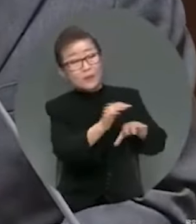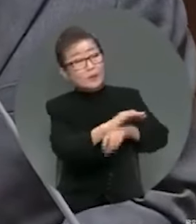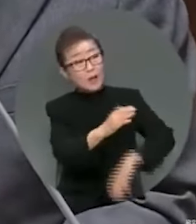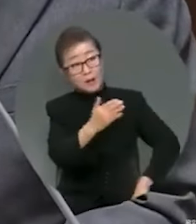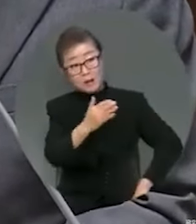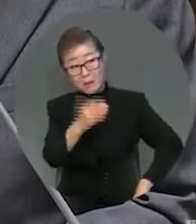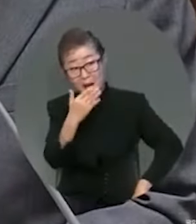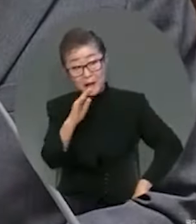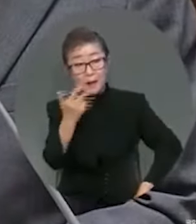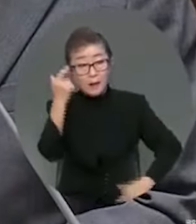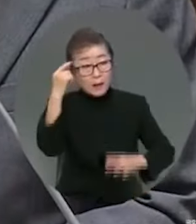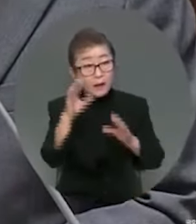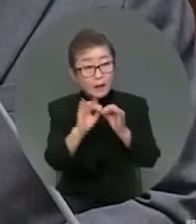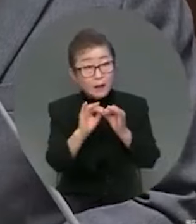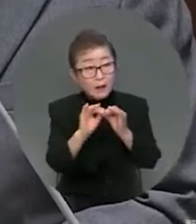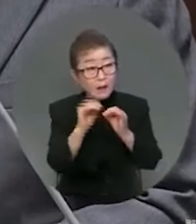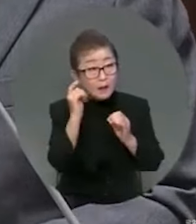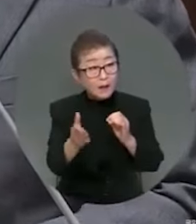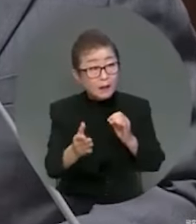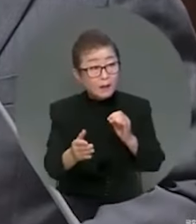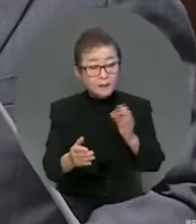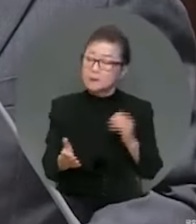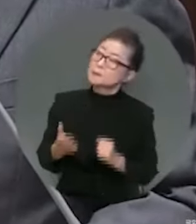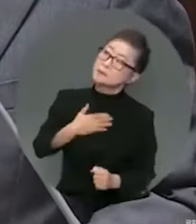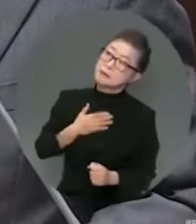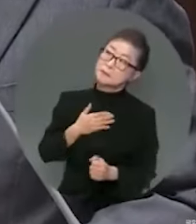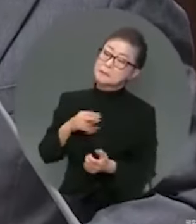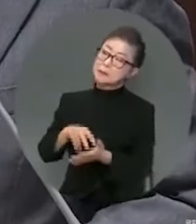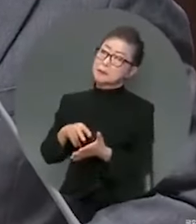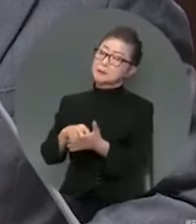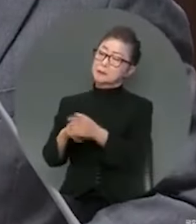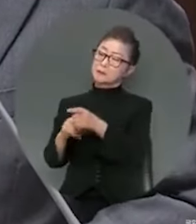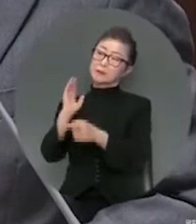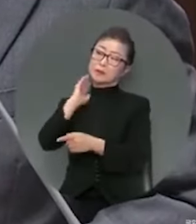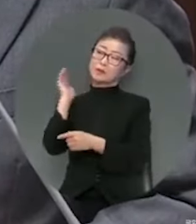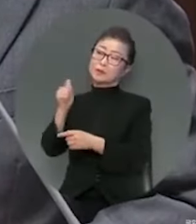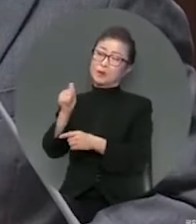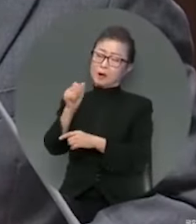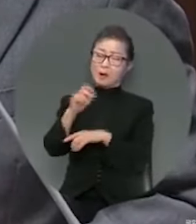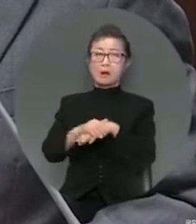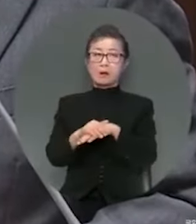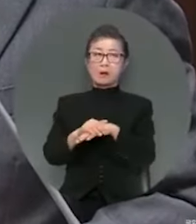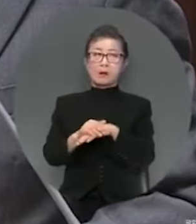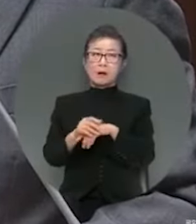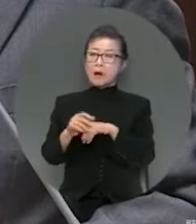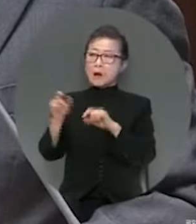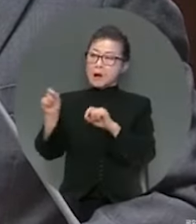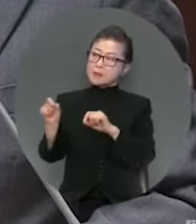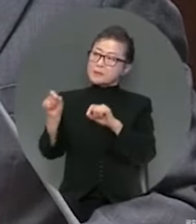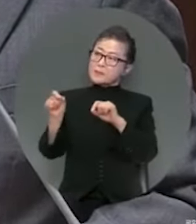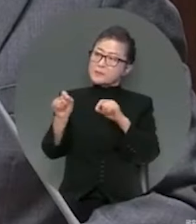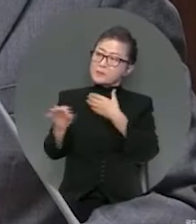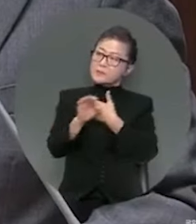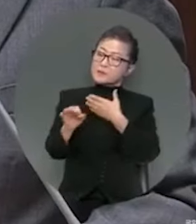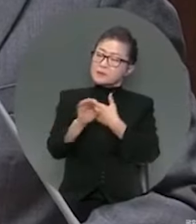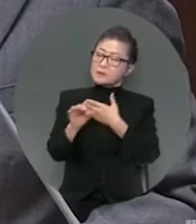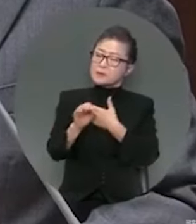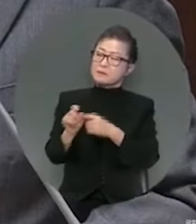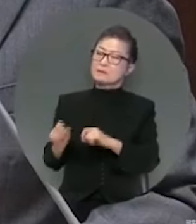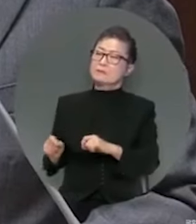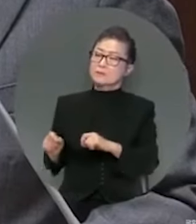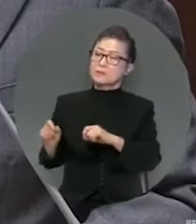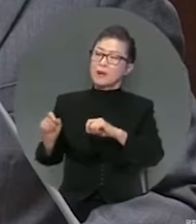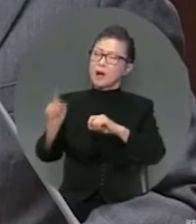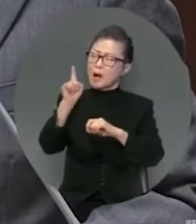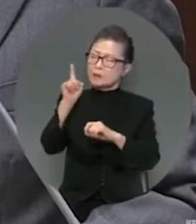저는 대통령께서 단 하루도 임기를 연장하겠다고 말씀하신 적이 없는데 왜 헌법과 법률의